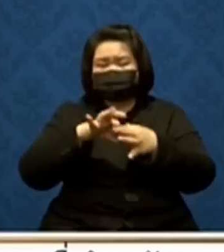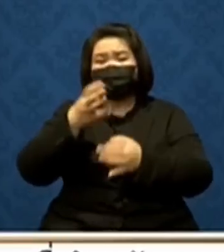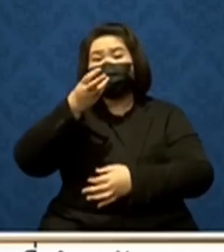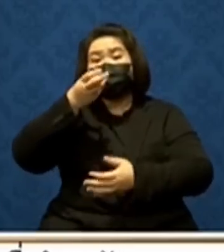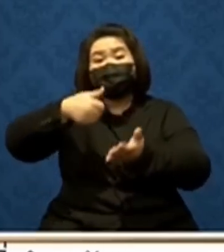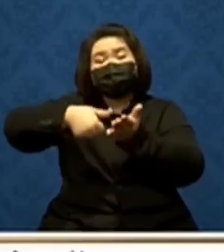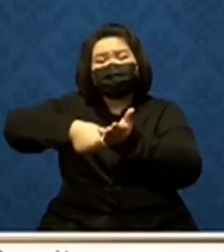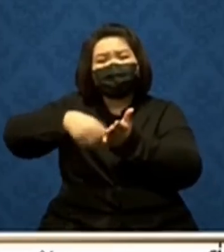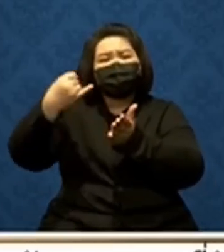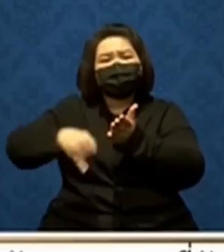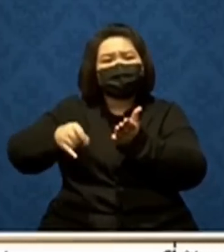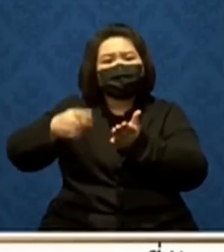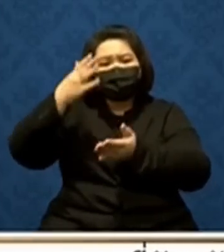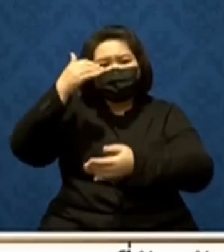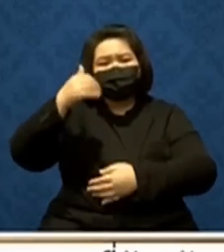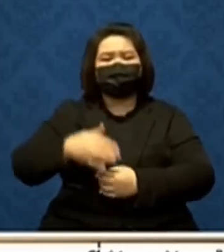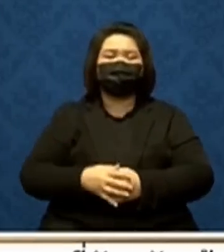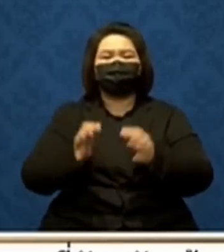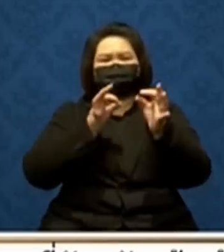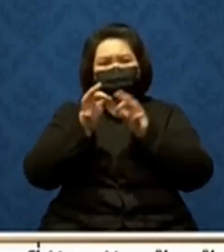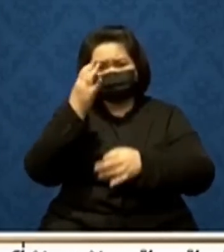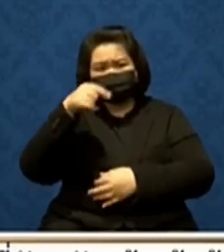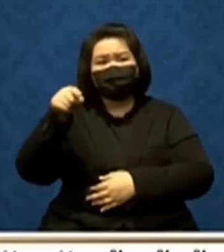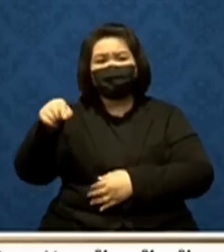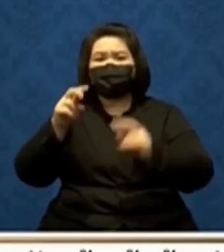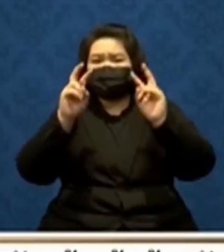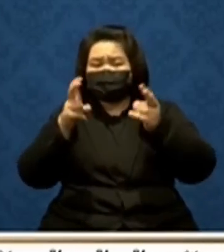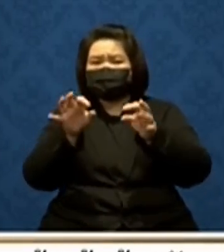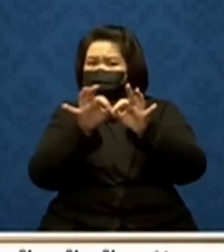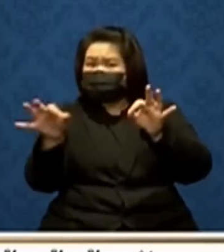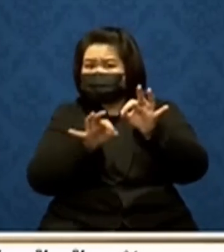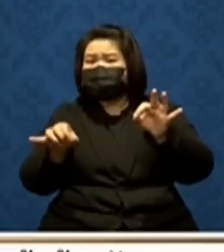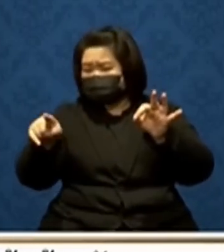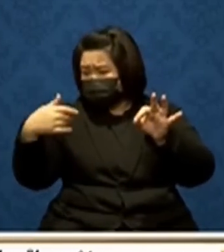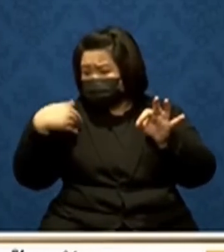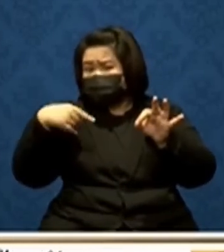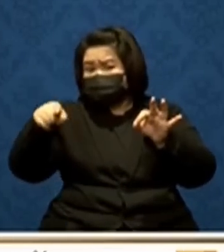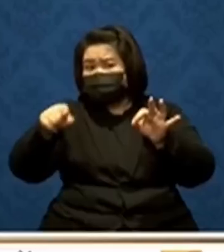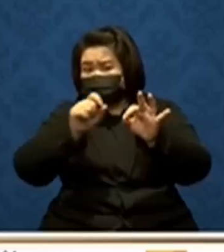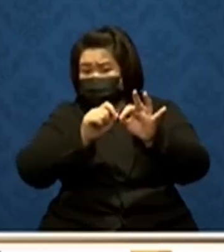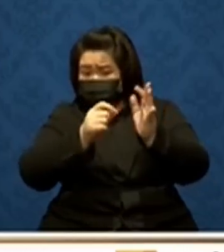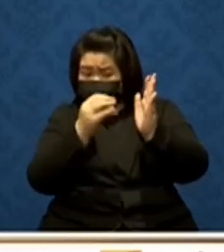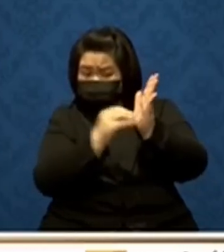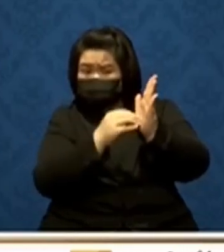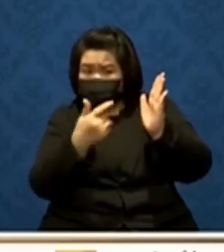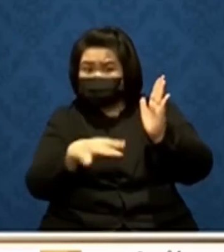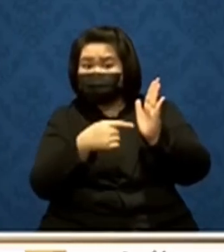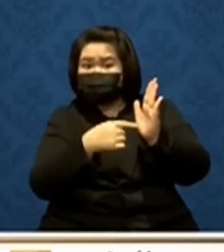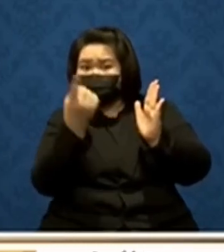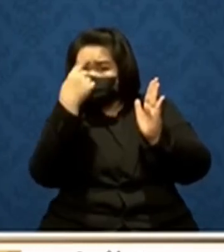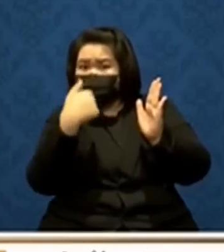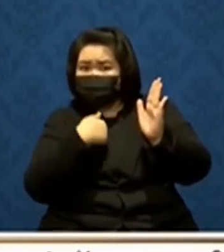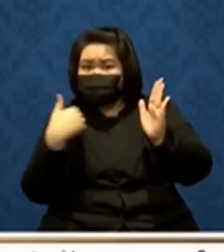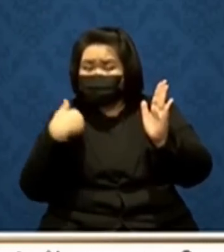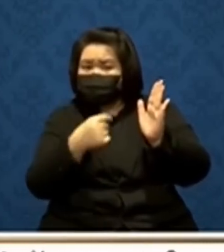ข้าวด้วยต้องชี้แจงเพราะว่าท่านเขียนไว้ในญัตติท่านลืมแล้วเหรอครับท่านเขียนไว้ในอาตี๋กล่าวหาผม